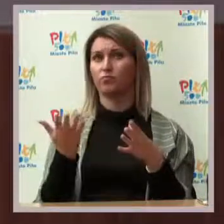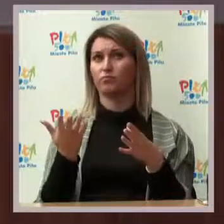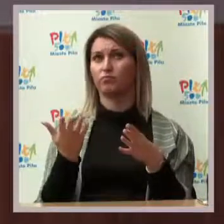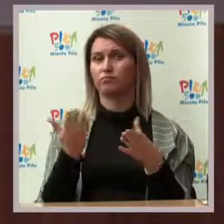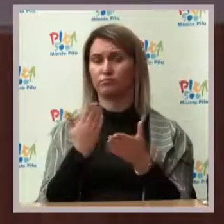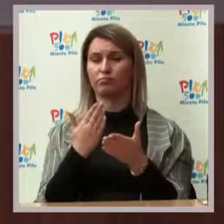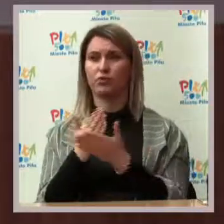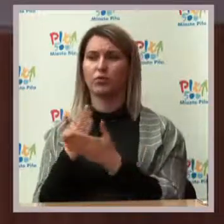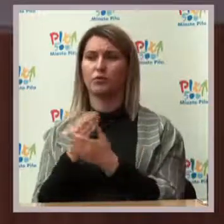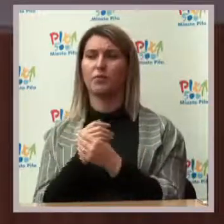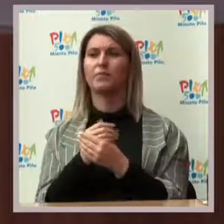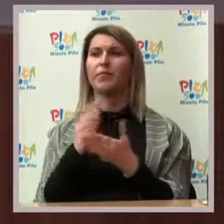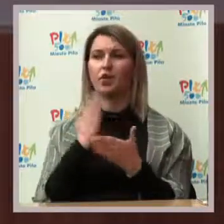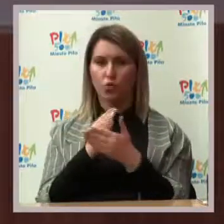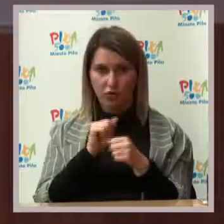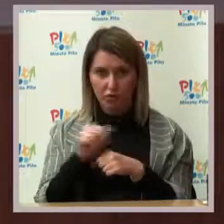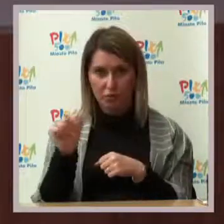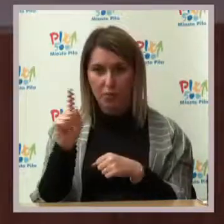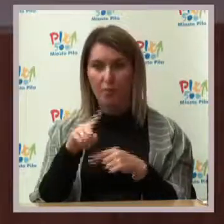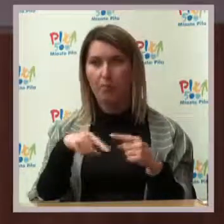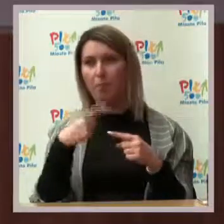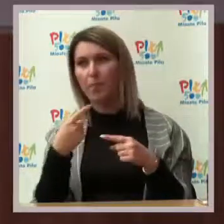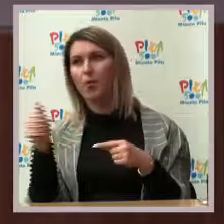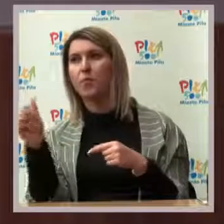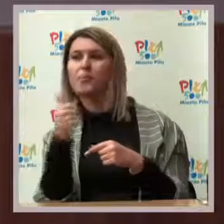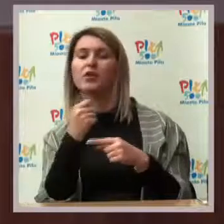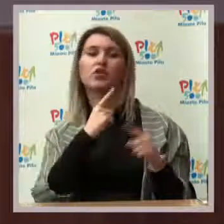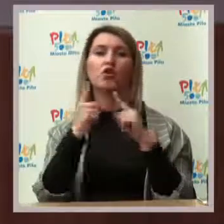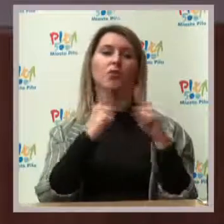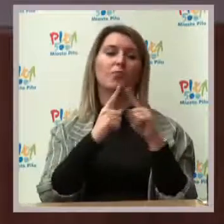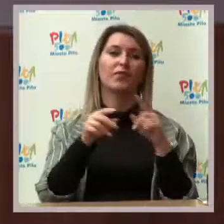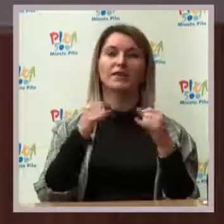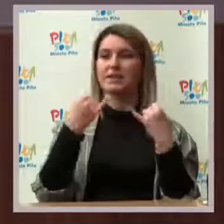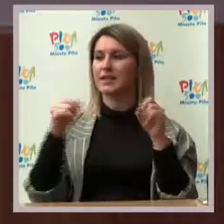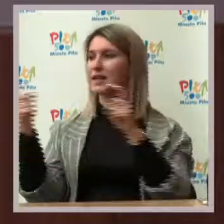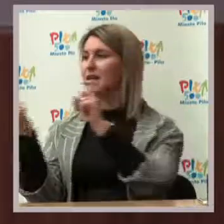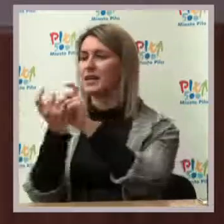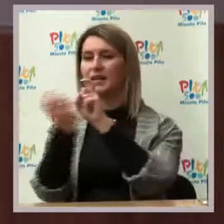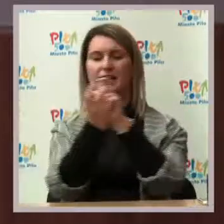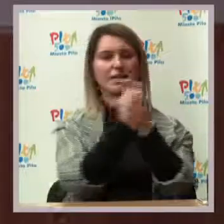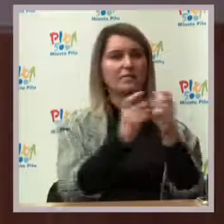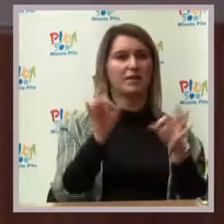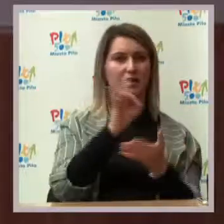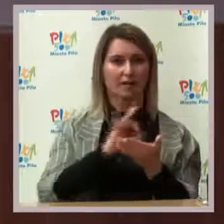po pierwszych rozmowach z samorządami gmin ościennych z 3